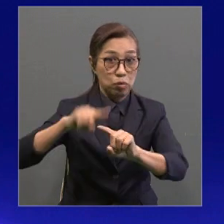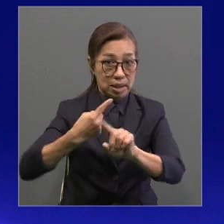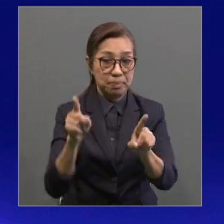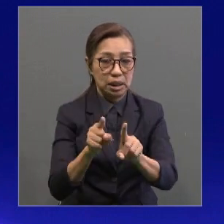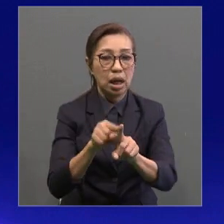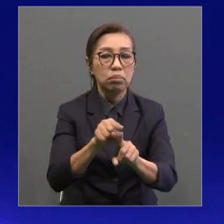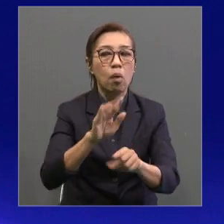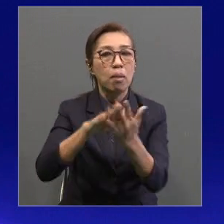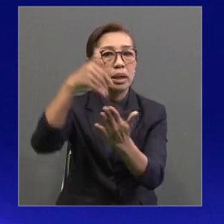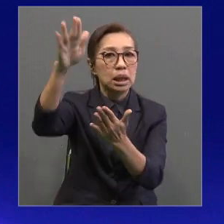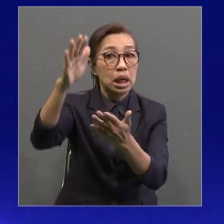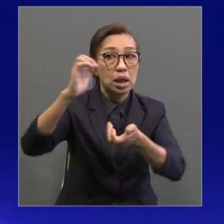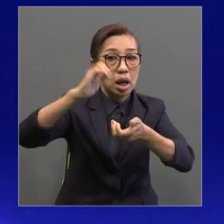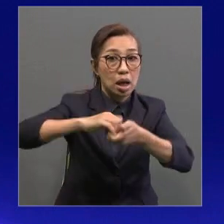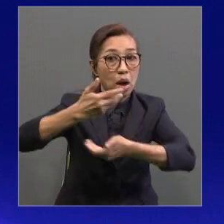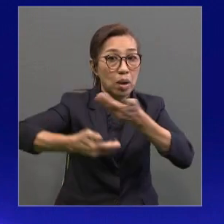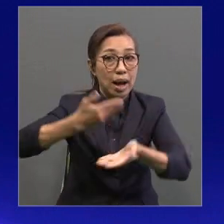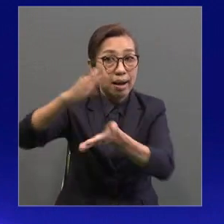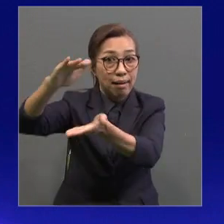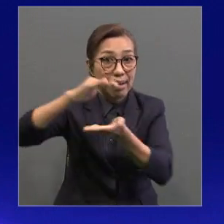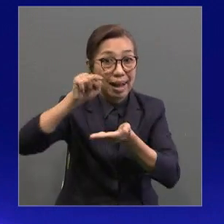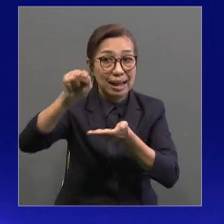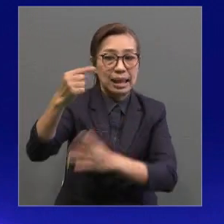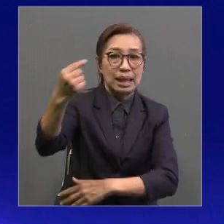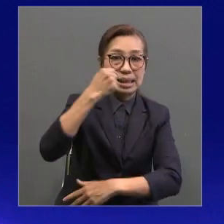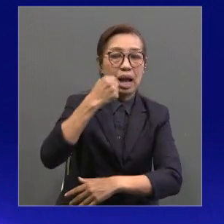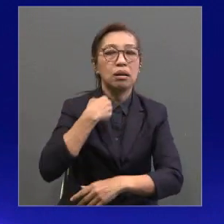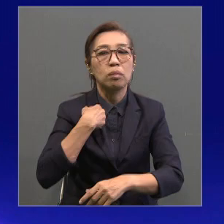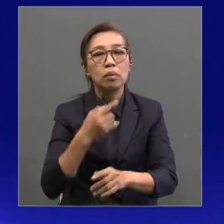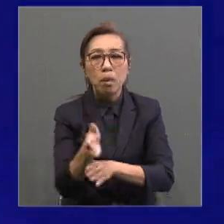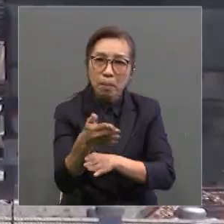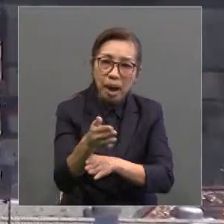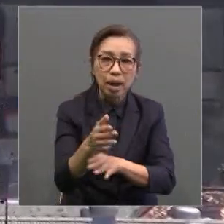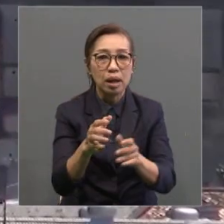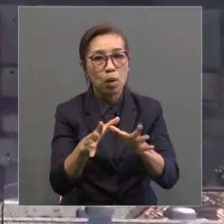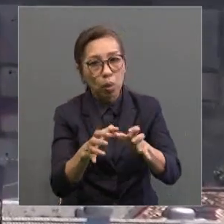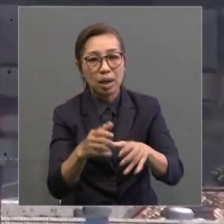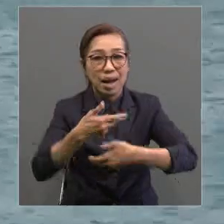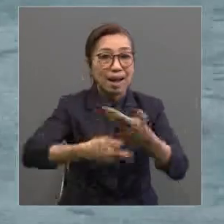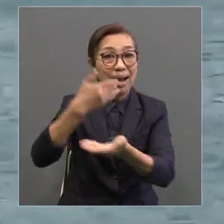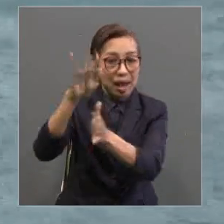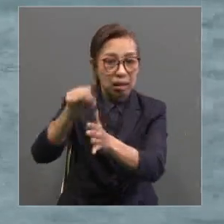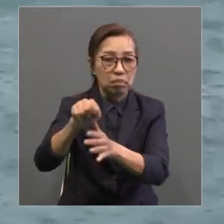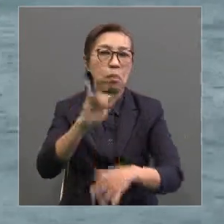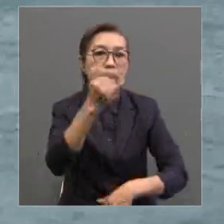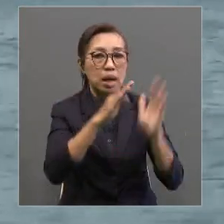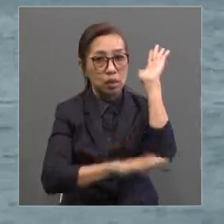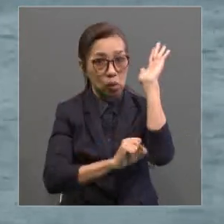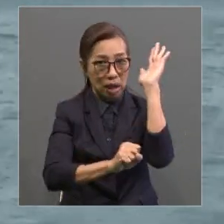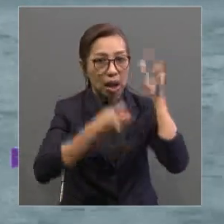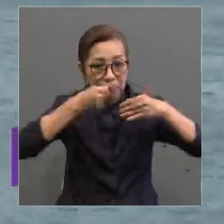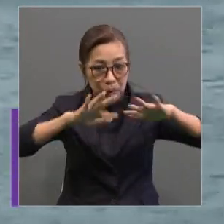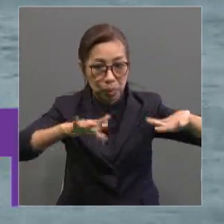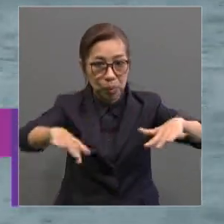คำสั่งซื้อของประเทศคู่ค้าจากผลิตภัณฑ์อาหารทะเลแปรรูปอาจเพราะด้วยทำเลที่ตั้งของจังหวัดสงขลา